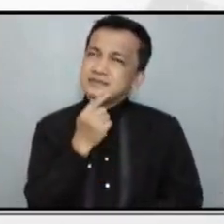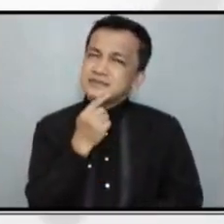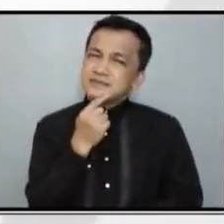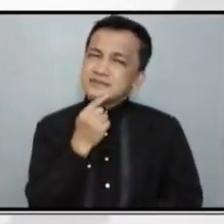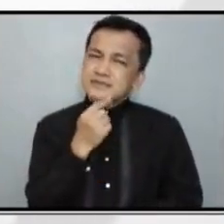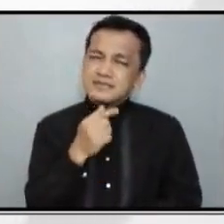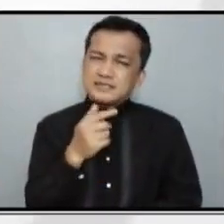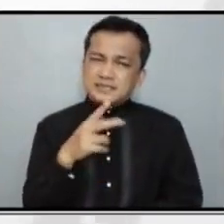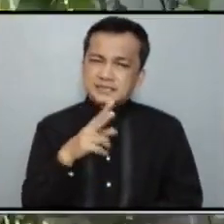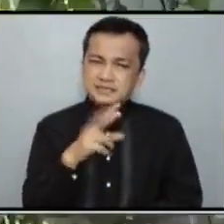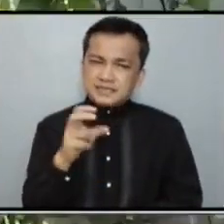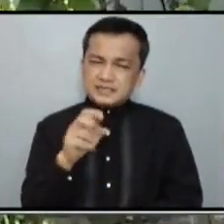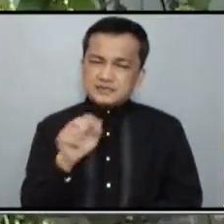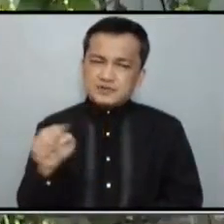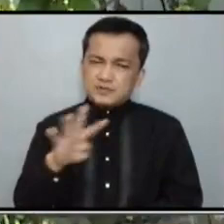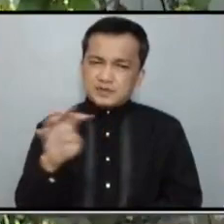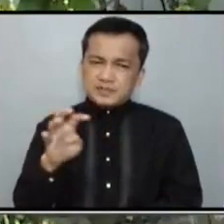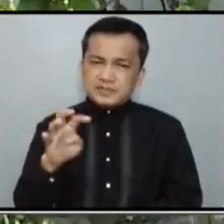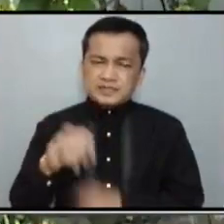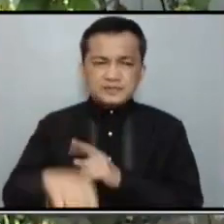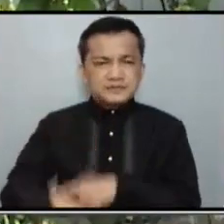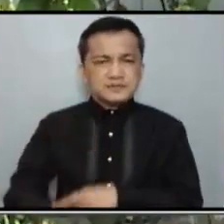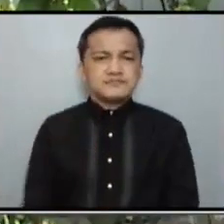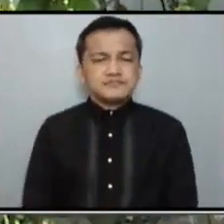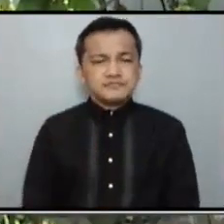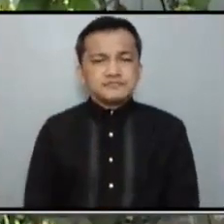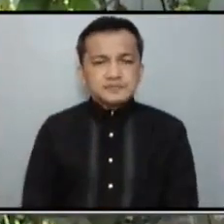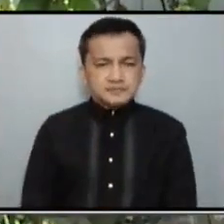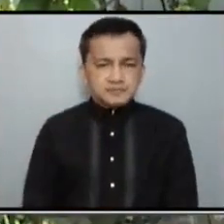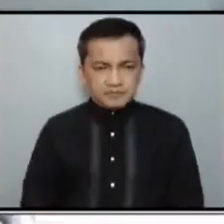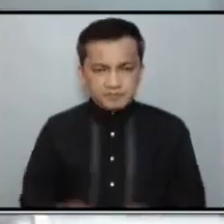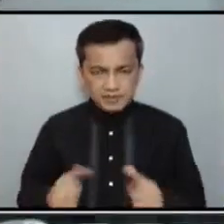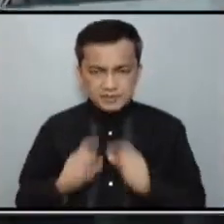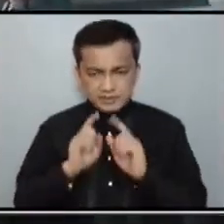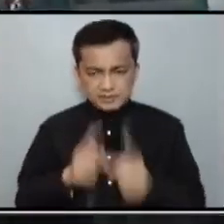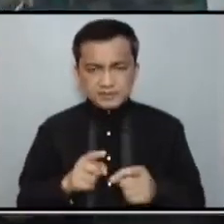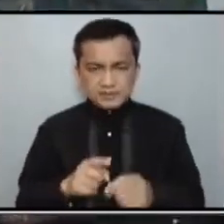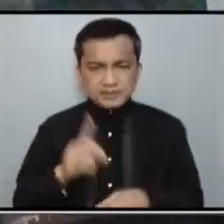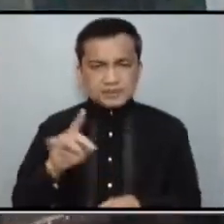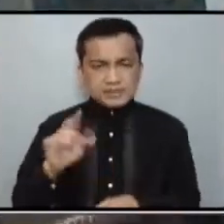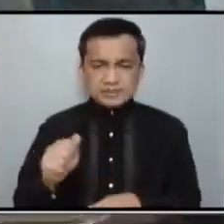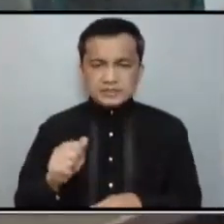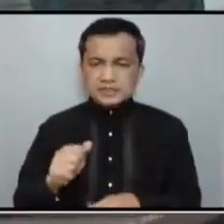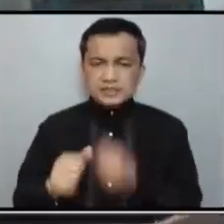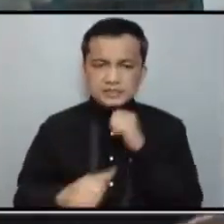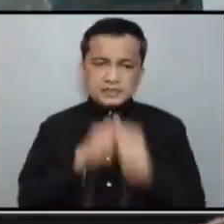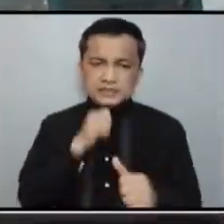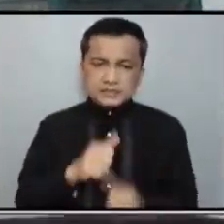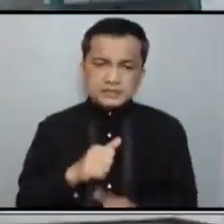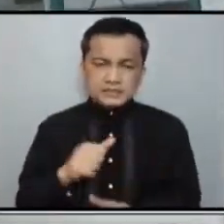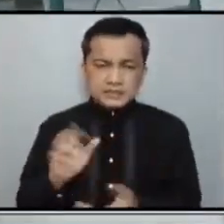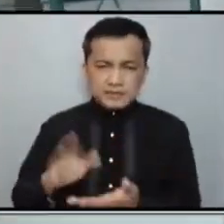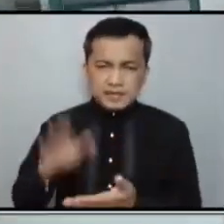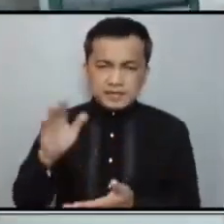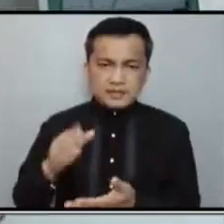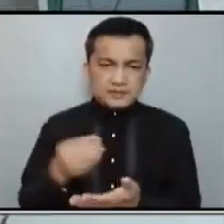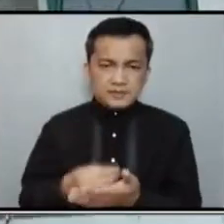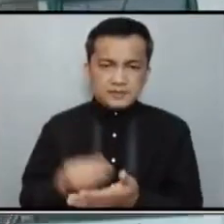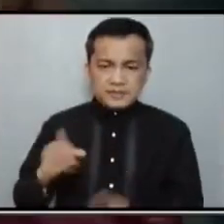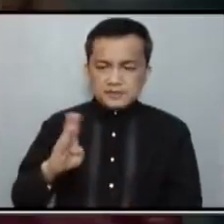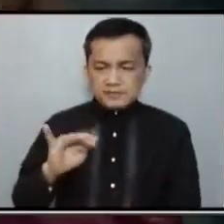300 to 400 times. Pero agad na pinabulaanan ng DA na overpriced ang bibilhing